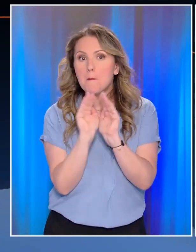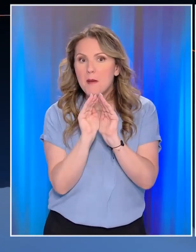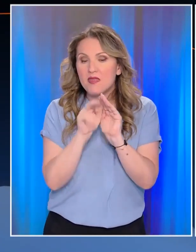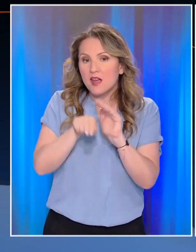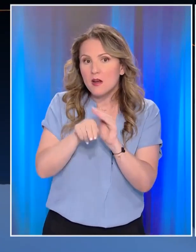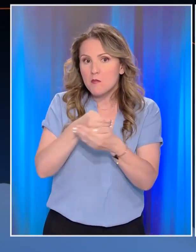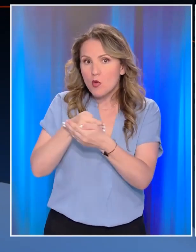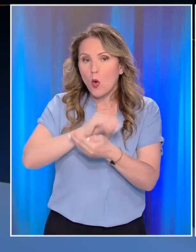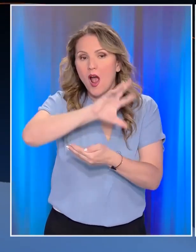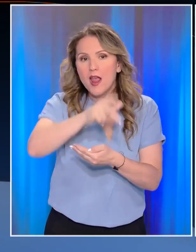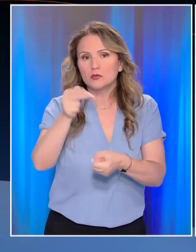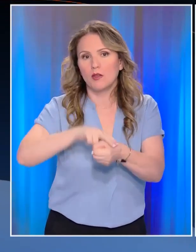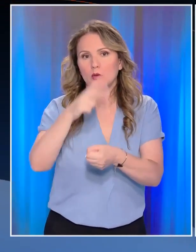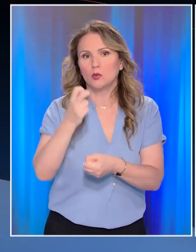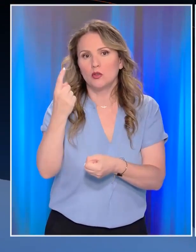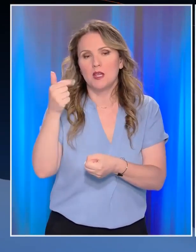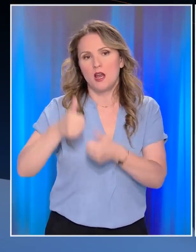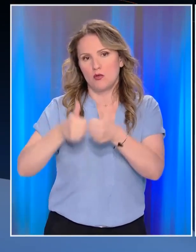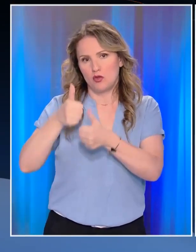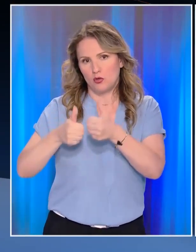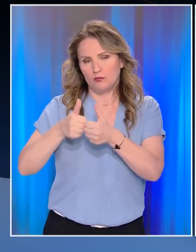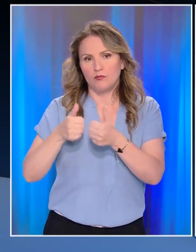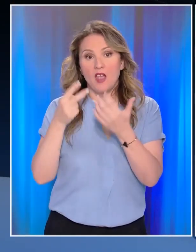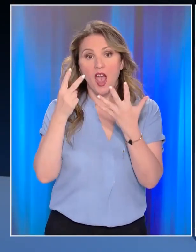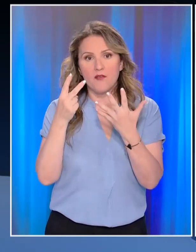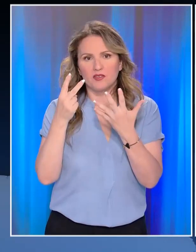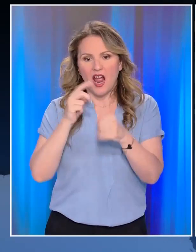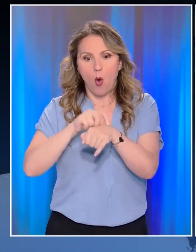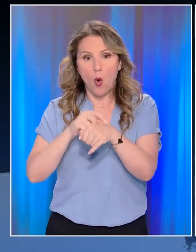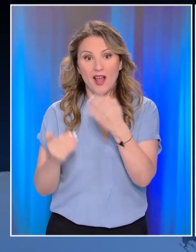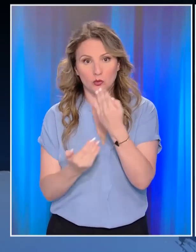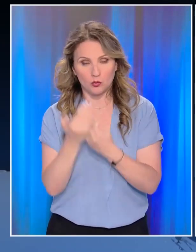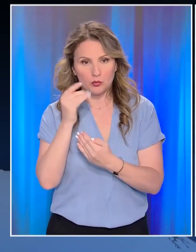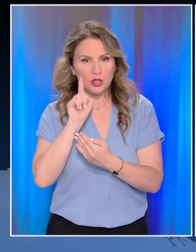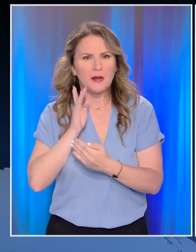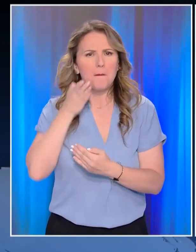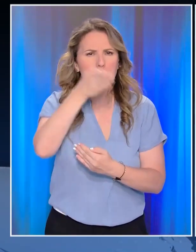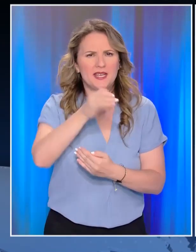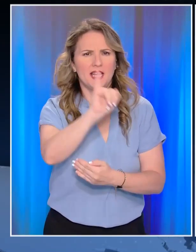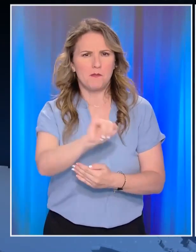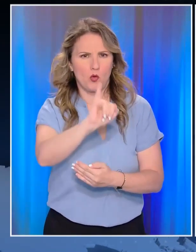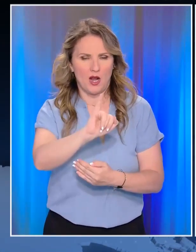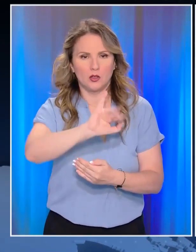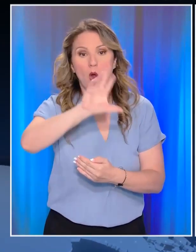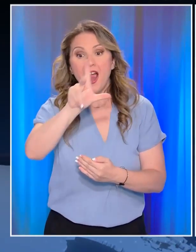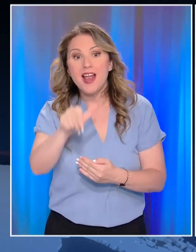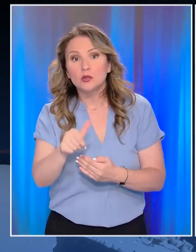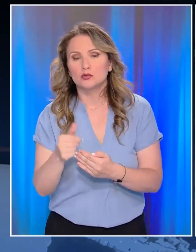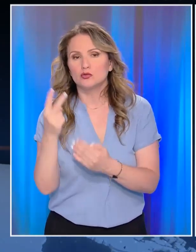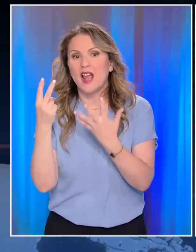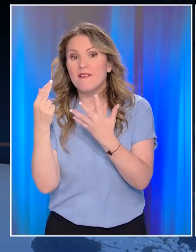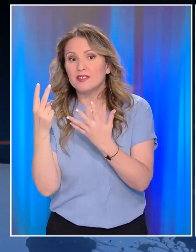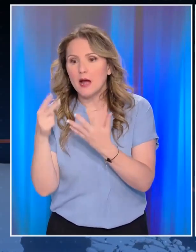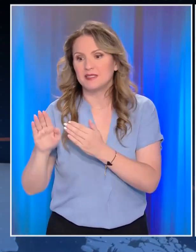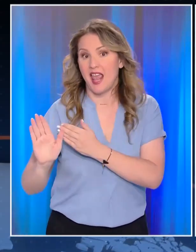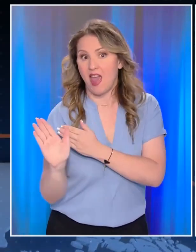21 Ιουνίου παρέμενε διασωληνωμένο. Από τις 7 που προσήλθε και μέχρι τις 7.30 που τη διώξανε και